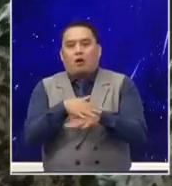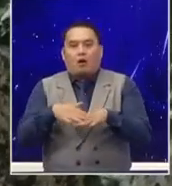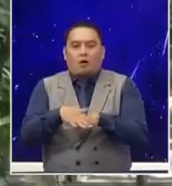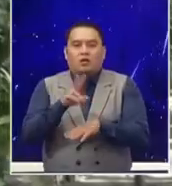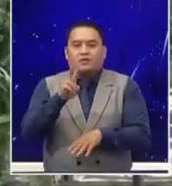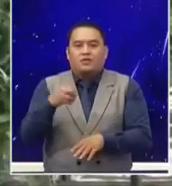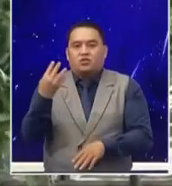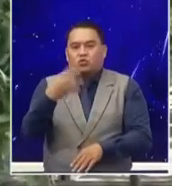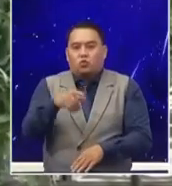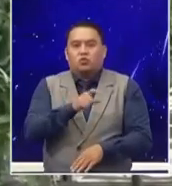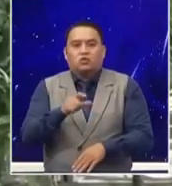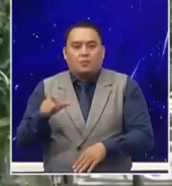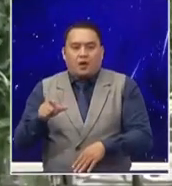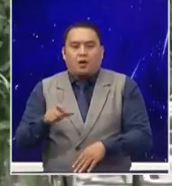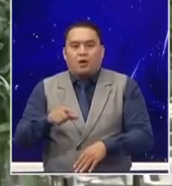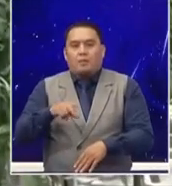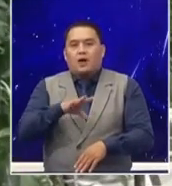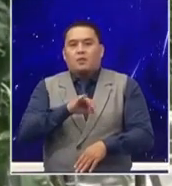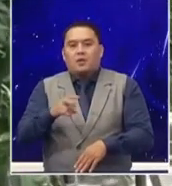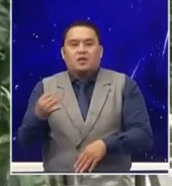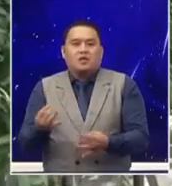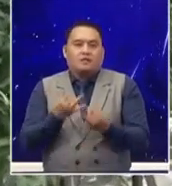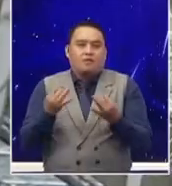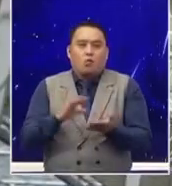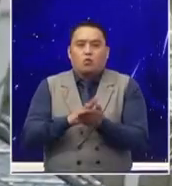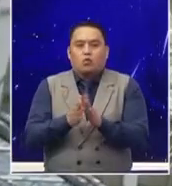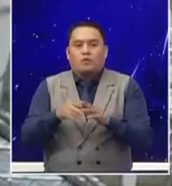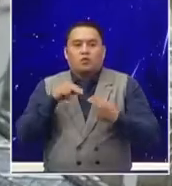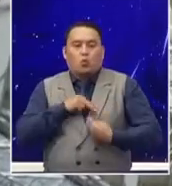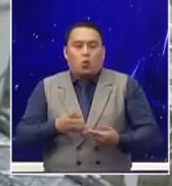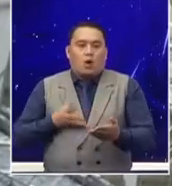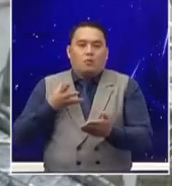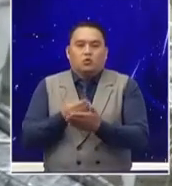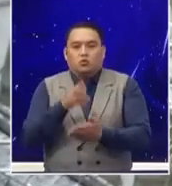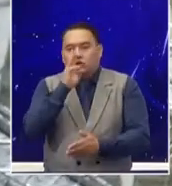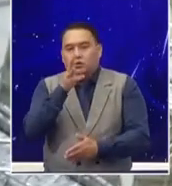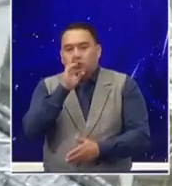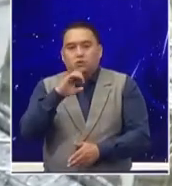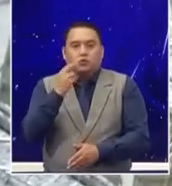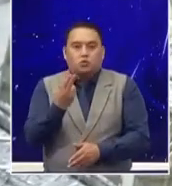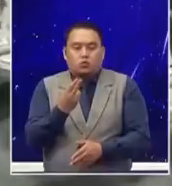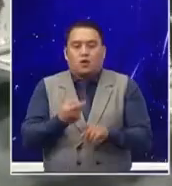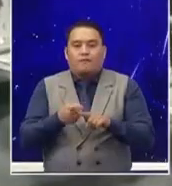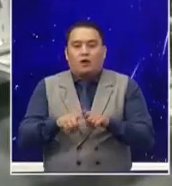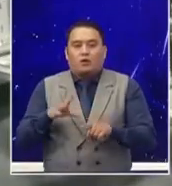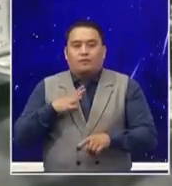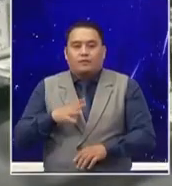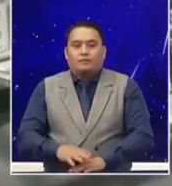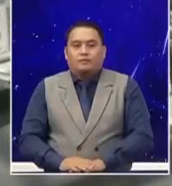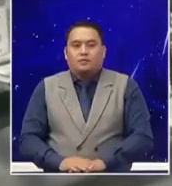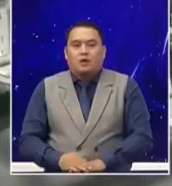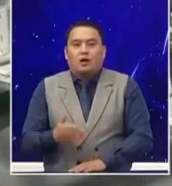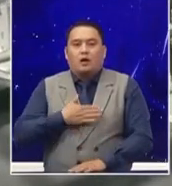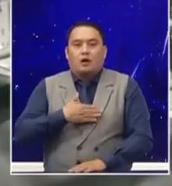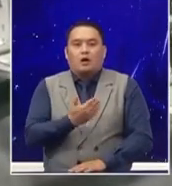мало 240 человек, Бауыржан Байбек поинтересовался условиями труда, оплаты и предоставления социального пакета. Я по работе хотел